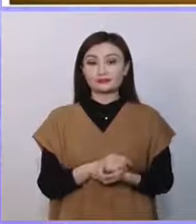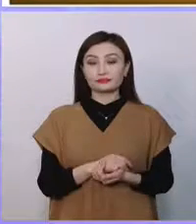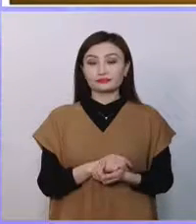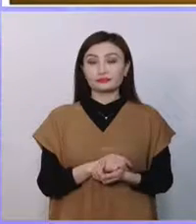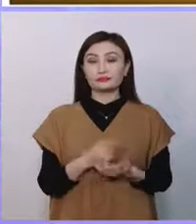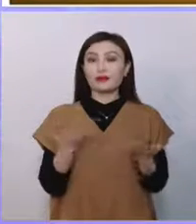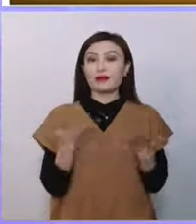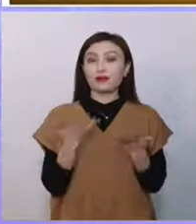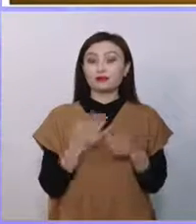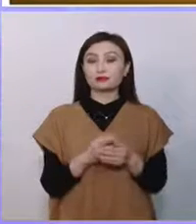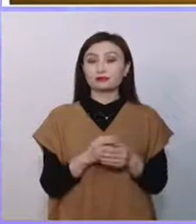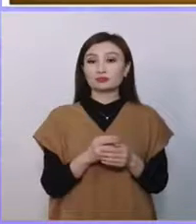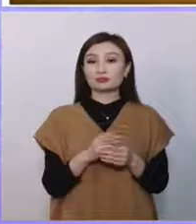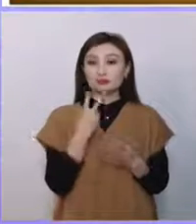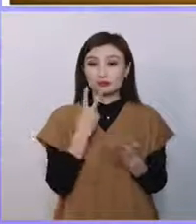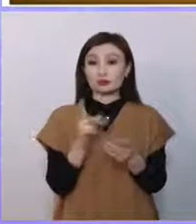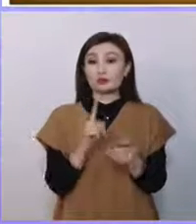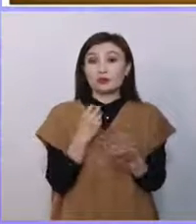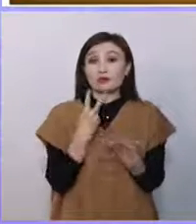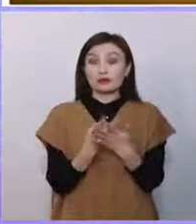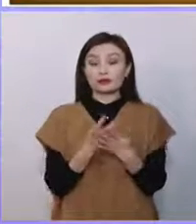какую закономерность увидели